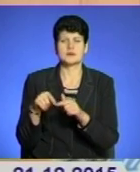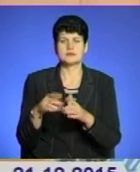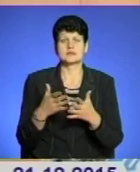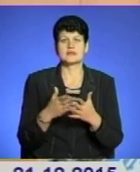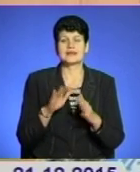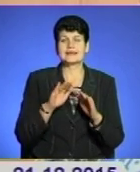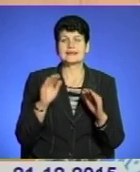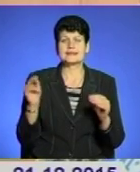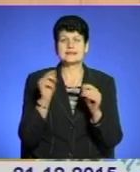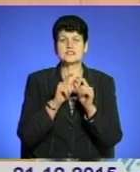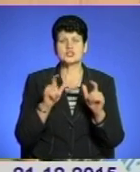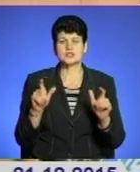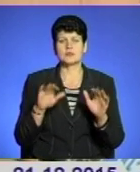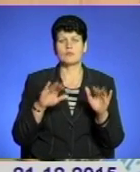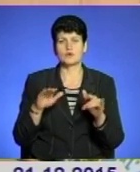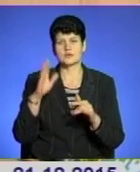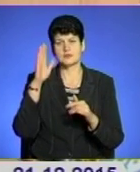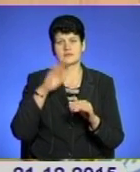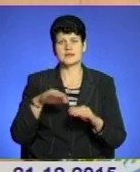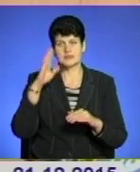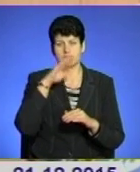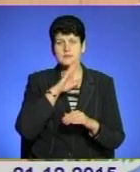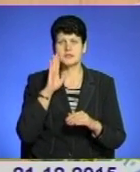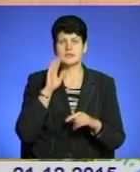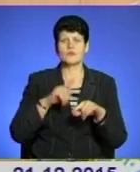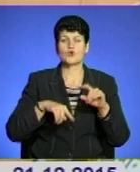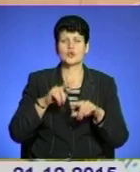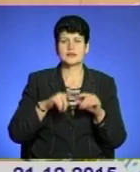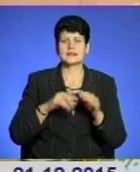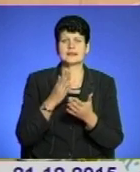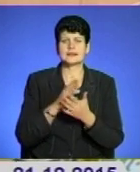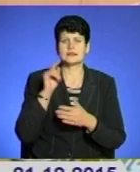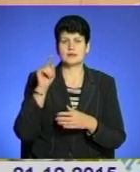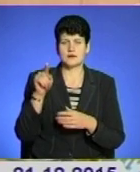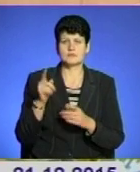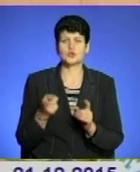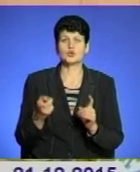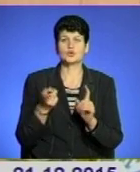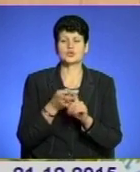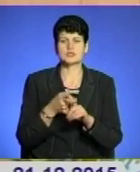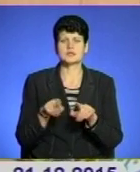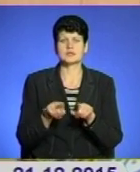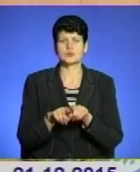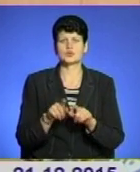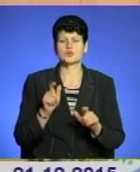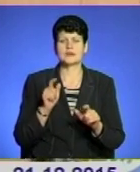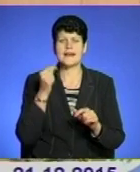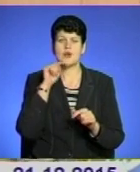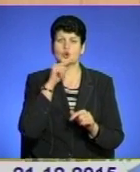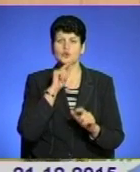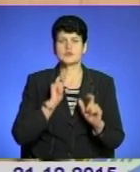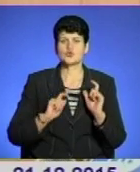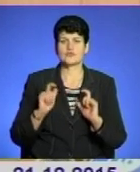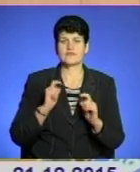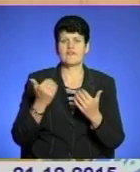шкіл, потім діти батьків, які знаходяться там, родини. Долучився наш університет економічний,